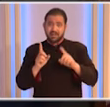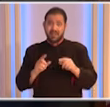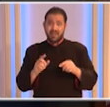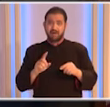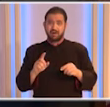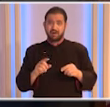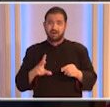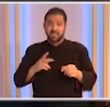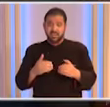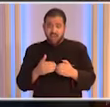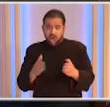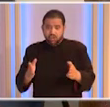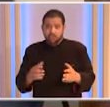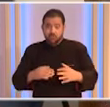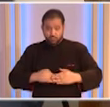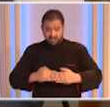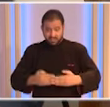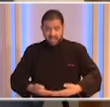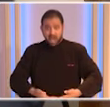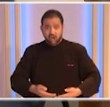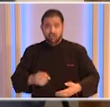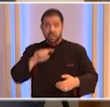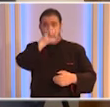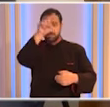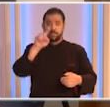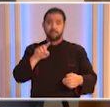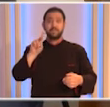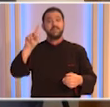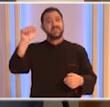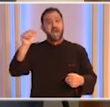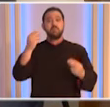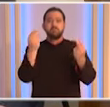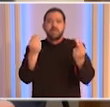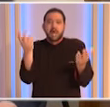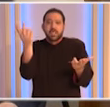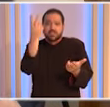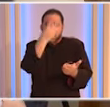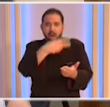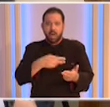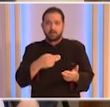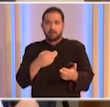dezvoltare a fătului? Bineînțeles. Bineînțeles, pentru că